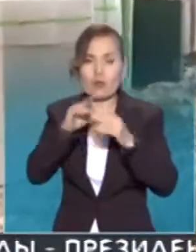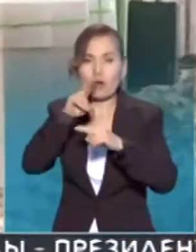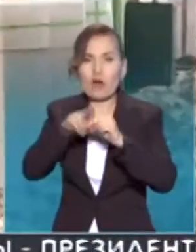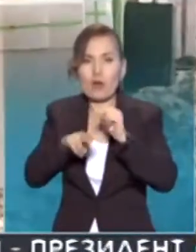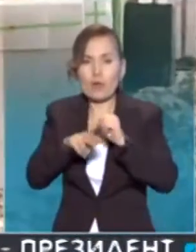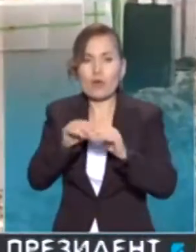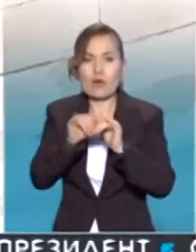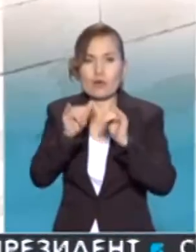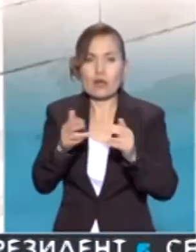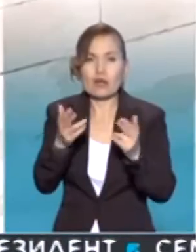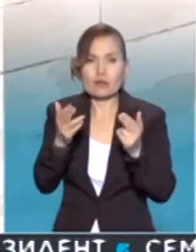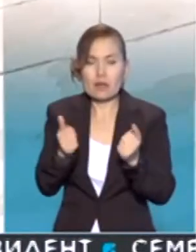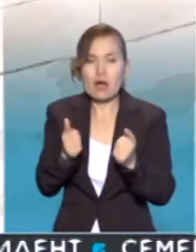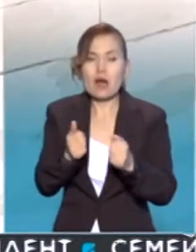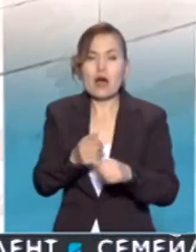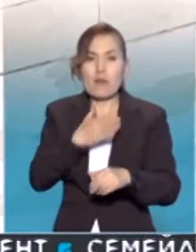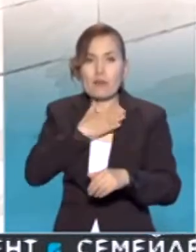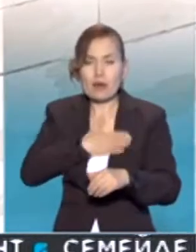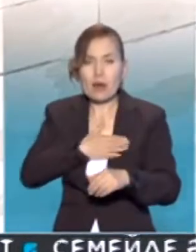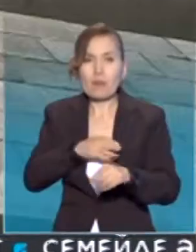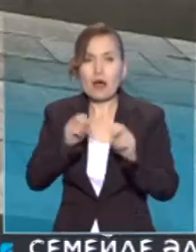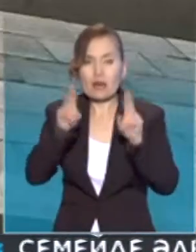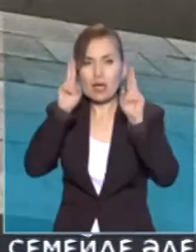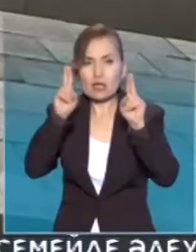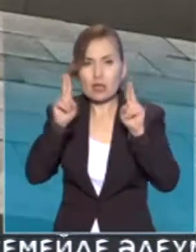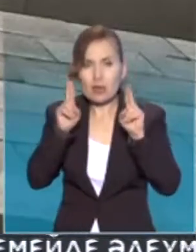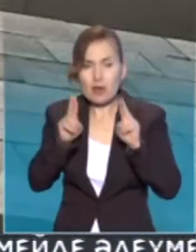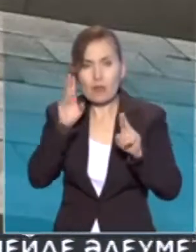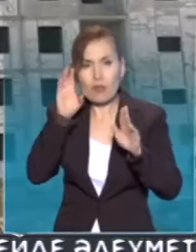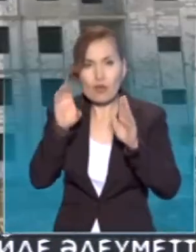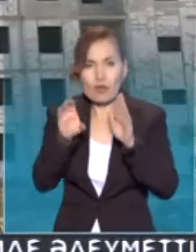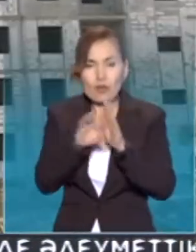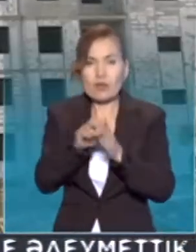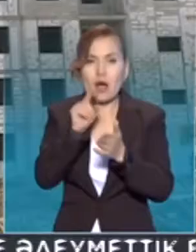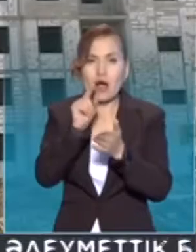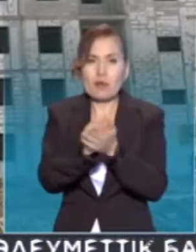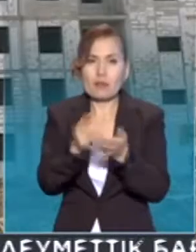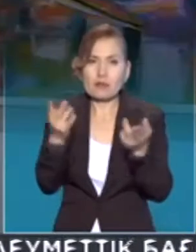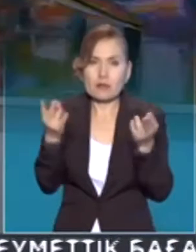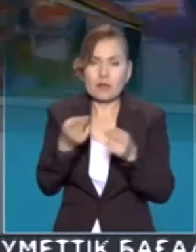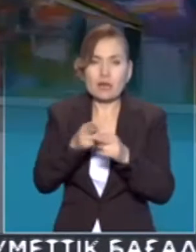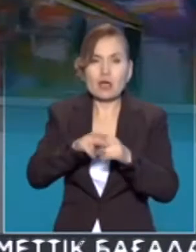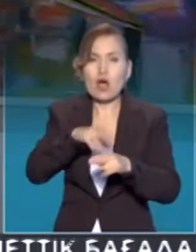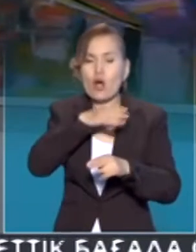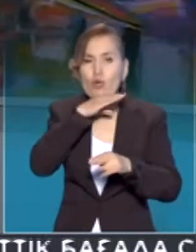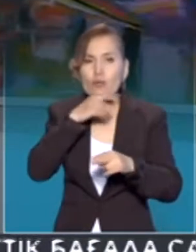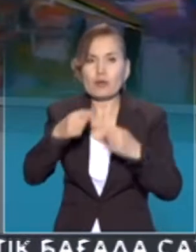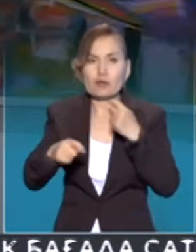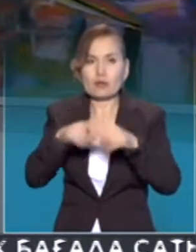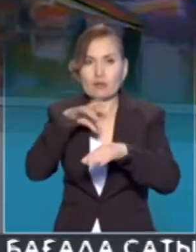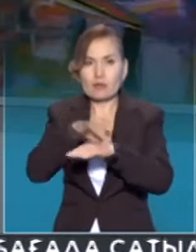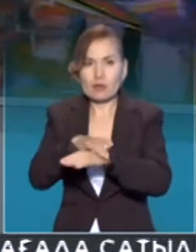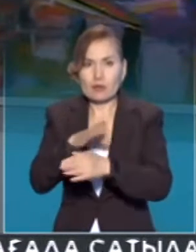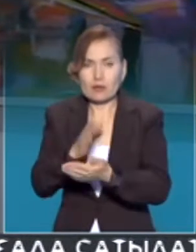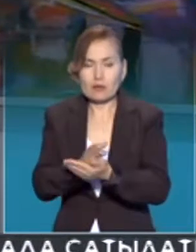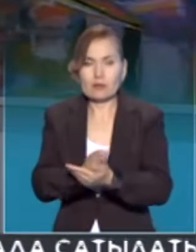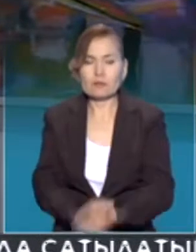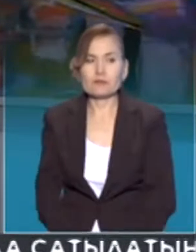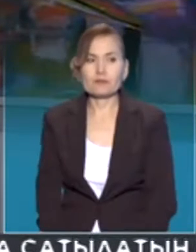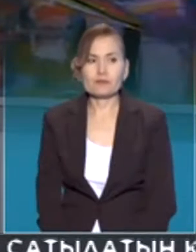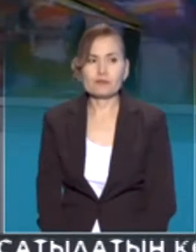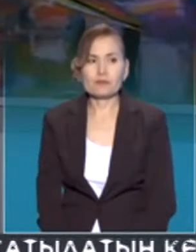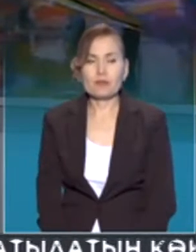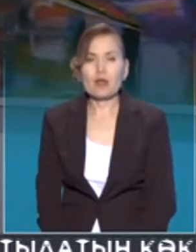Бұл қуантарлық жайт, алайда арнайы ережелер мен нормаларға бағынбайтын компаниялар да көбейген. Тағайындалған